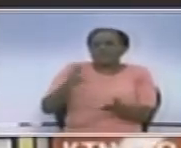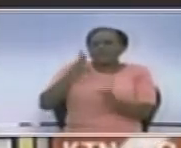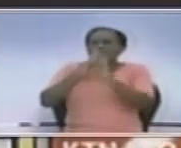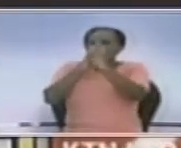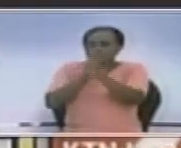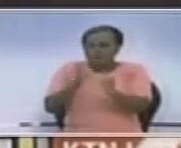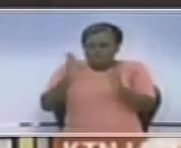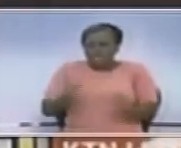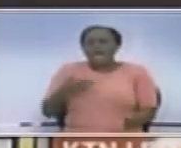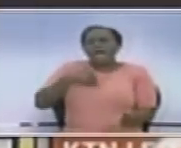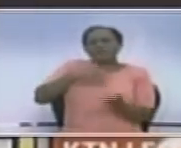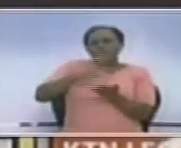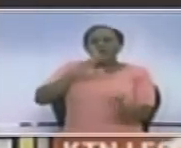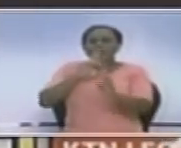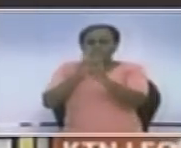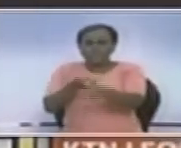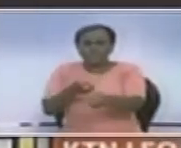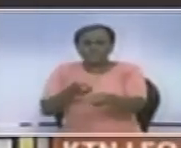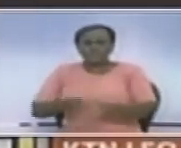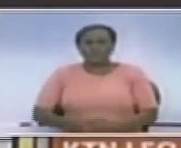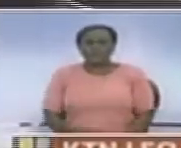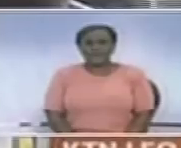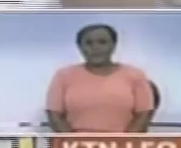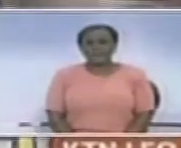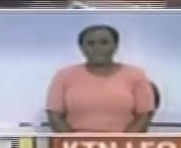Mahmud ametuandalia taarifa ifuatayo.